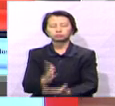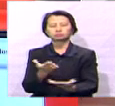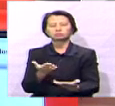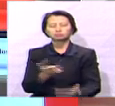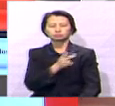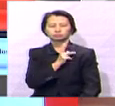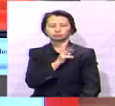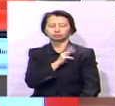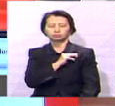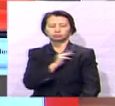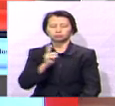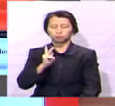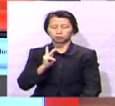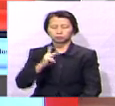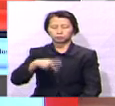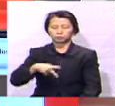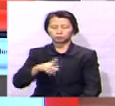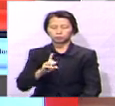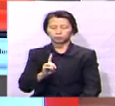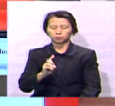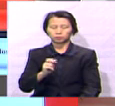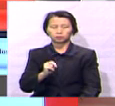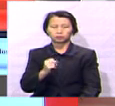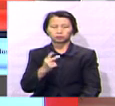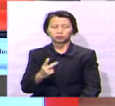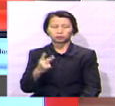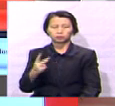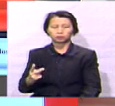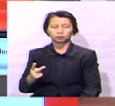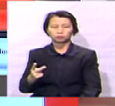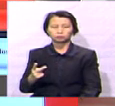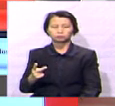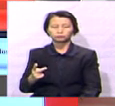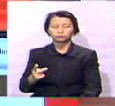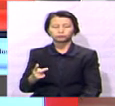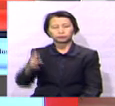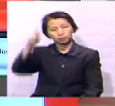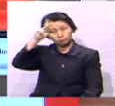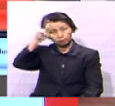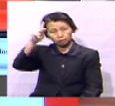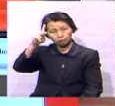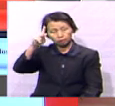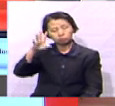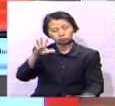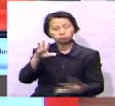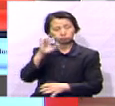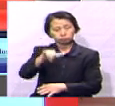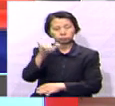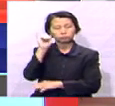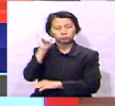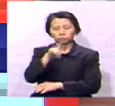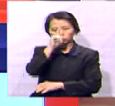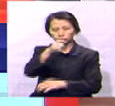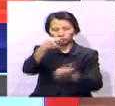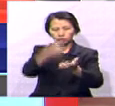Sementara itu, Kementerian Perdagangan Dalam Negeri Koperasi dan Kepenggunaan KPDNKK Kelantan memberi jaminan akan